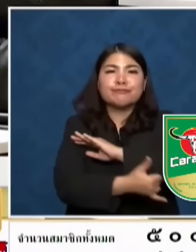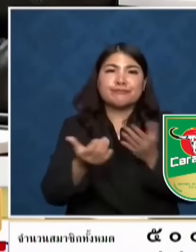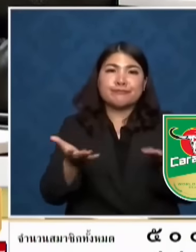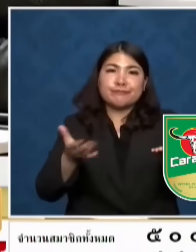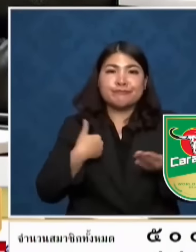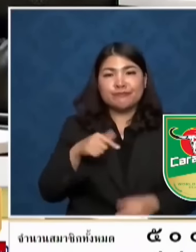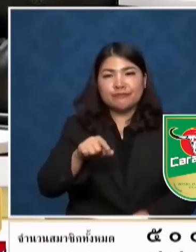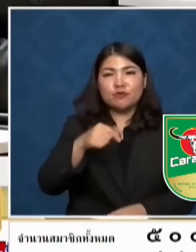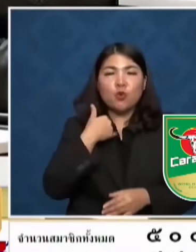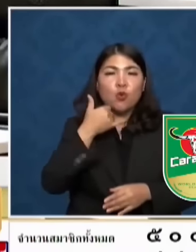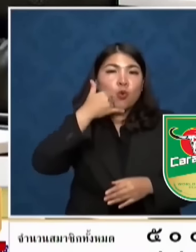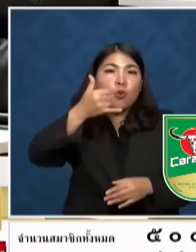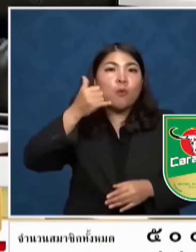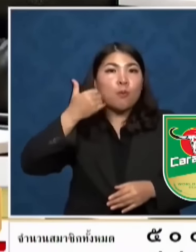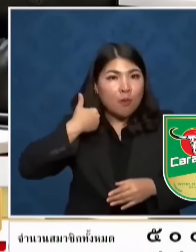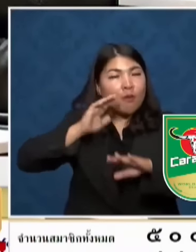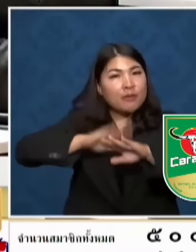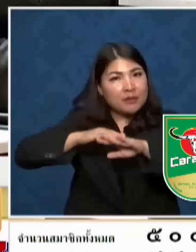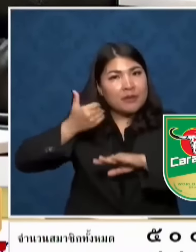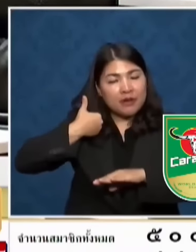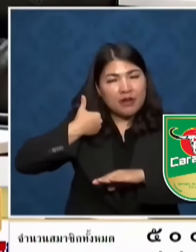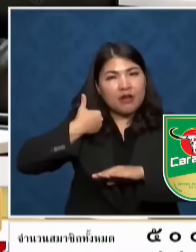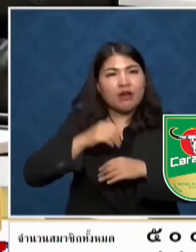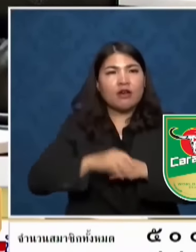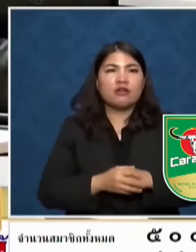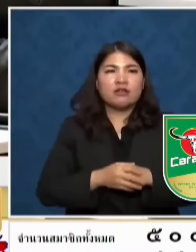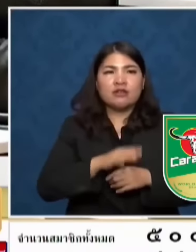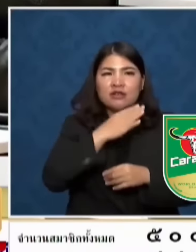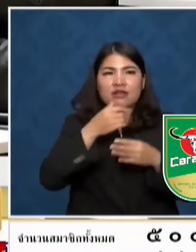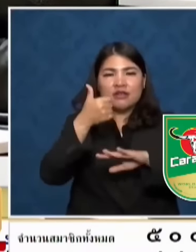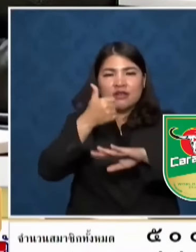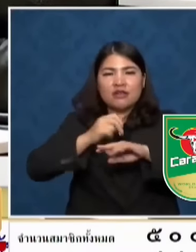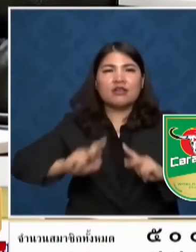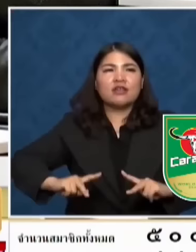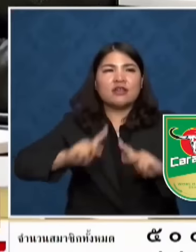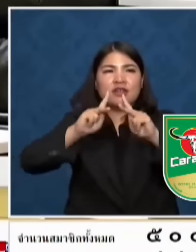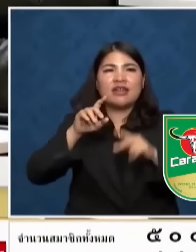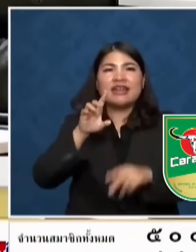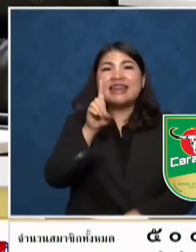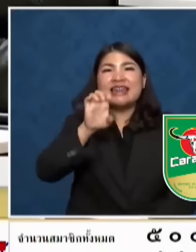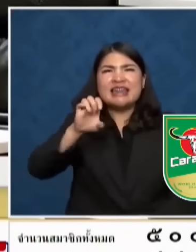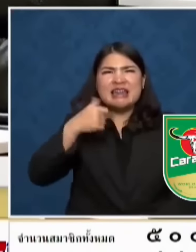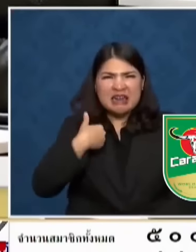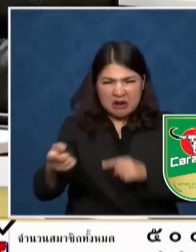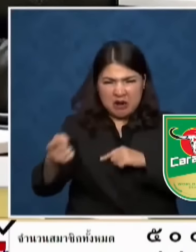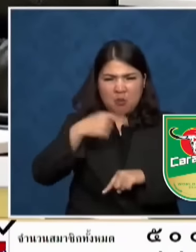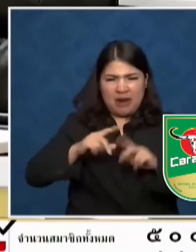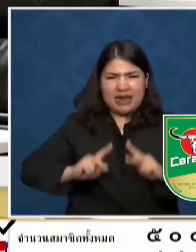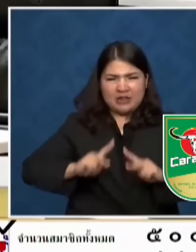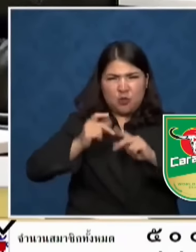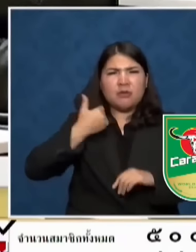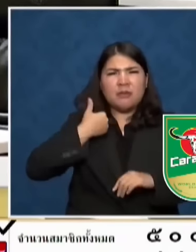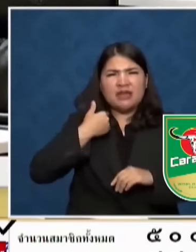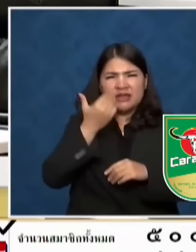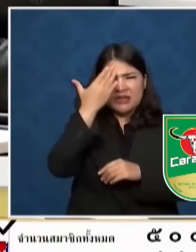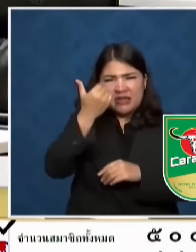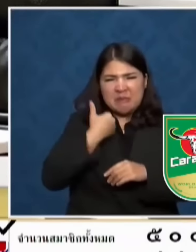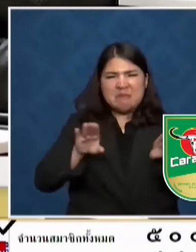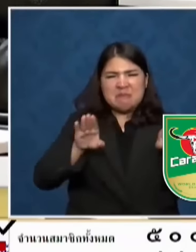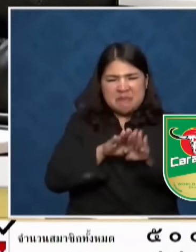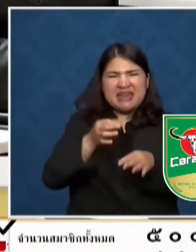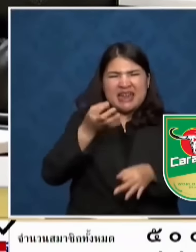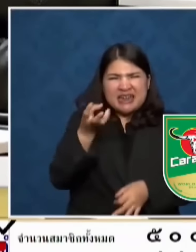ใครรายงานท่านตามไปไหมคะท่านดีท่านรัฐมนตรีดีอีได้เข้ากระทรวงบ้างหรือเปล่าที่ปิดได้น้อยแสนจะน้อยขนา